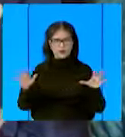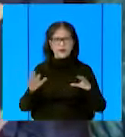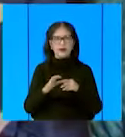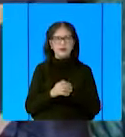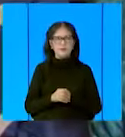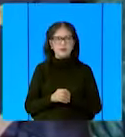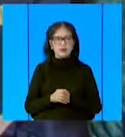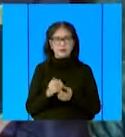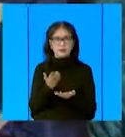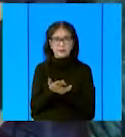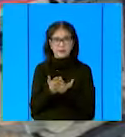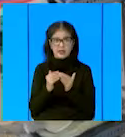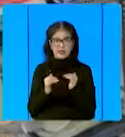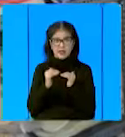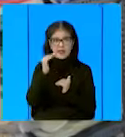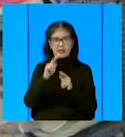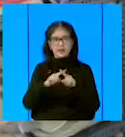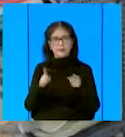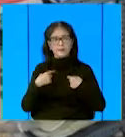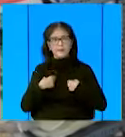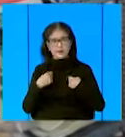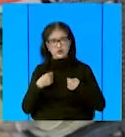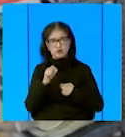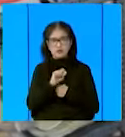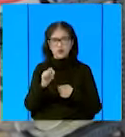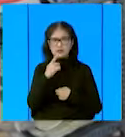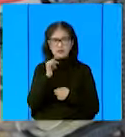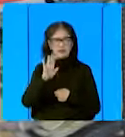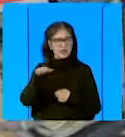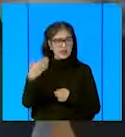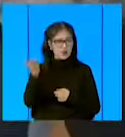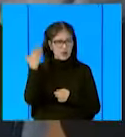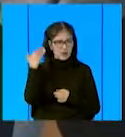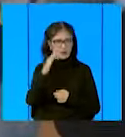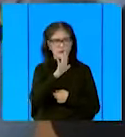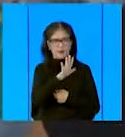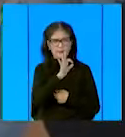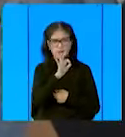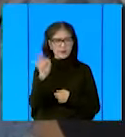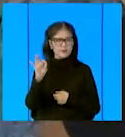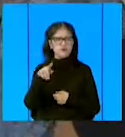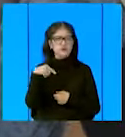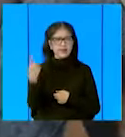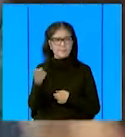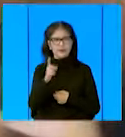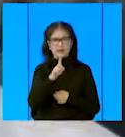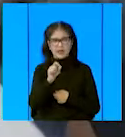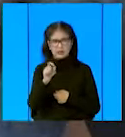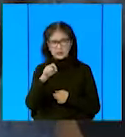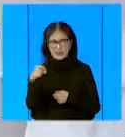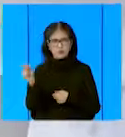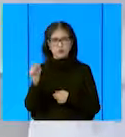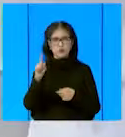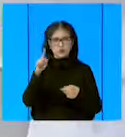Meskipun permintaan meningkat, namun harga baju seragam masih sama seperti tahun lalu, antara Rp50.000 hingga Rp100.000 per pasang